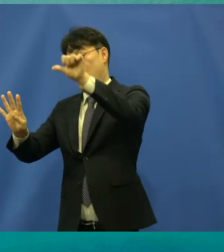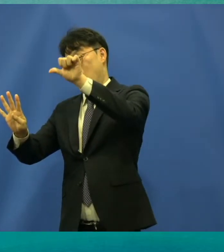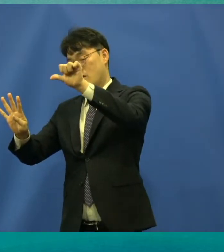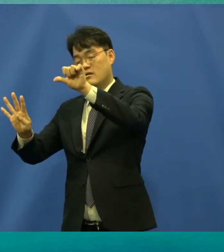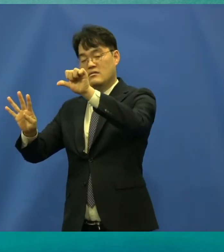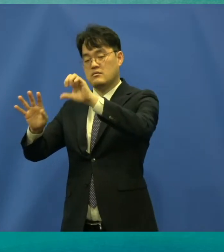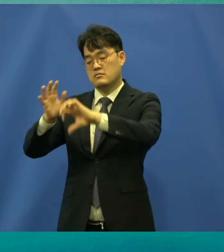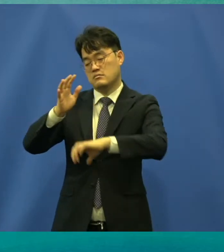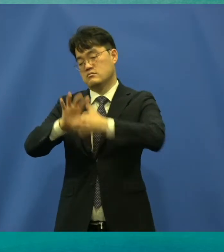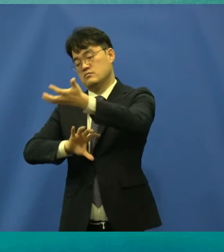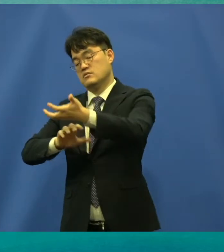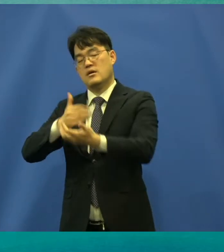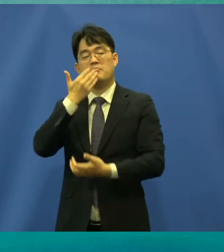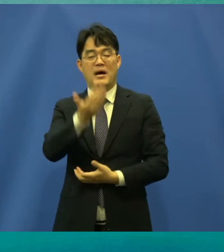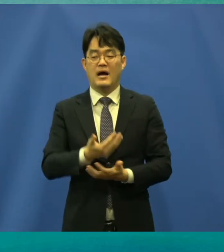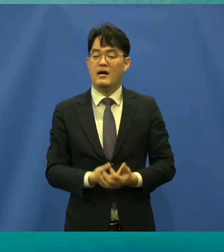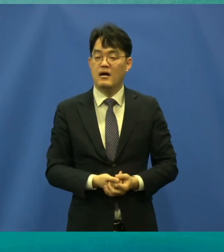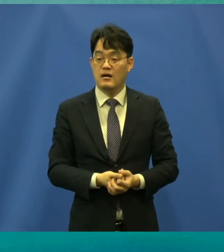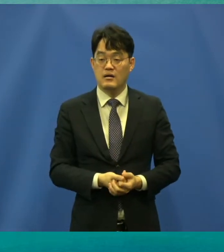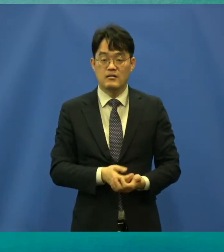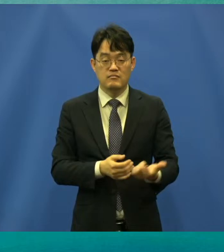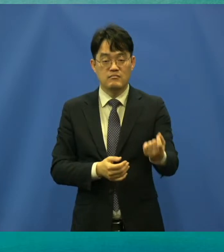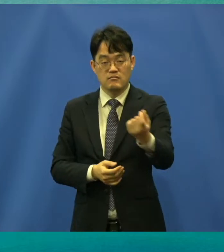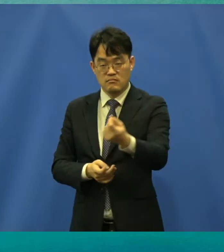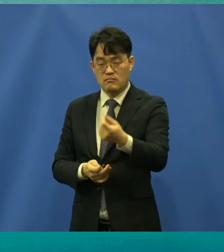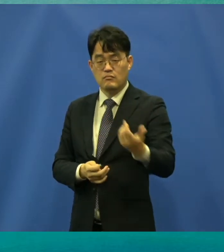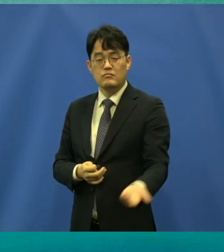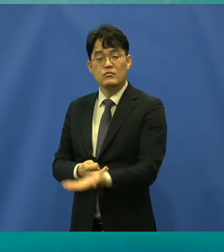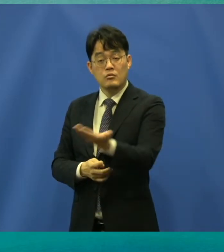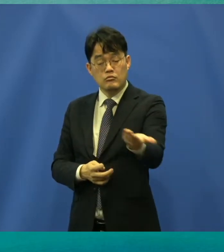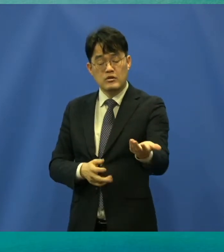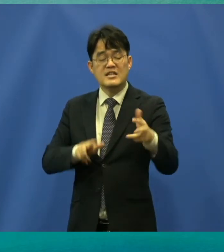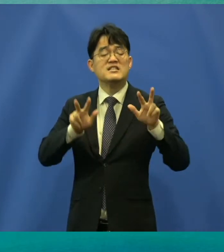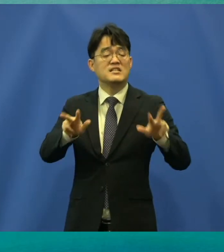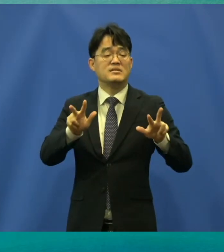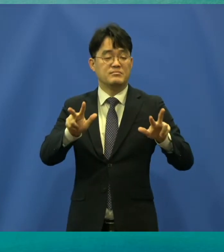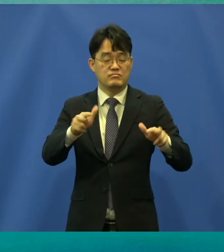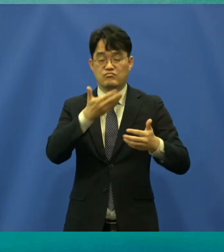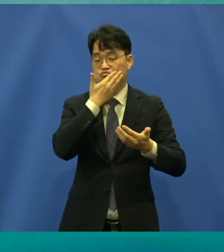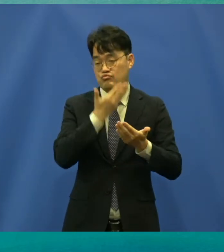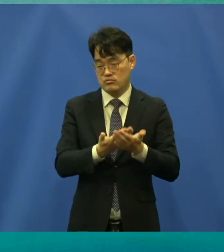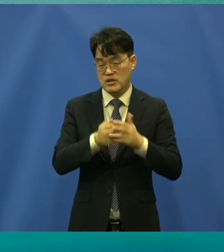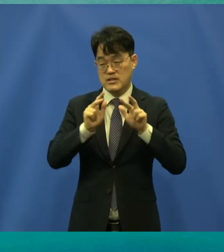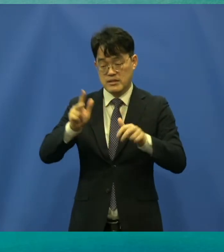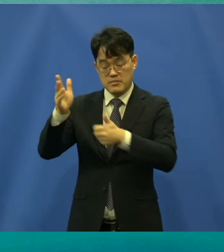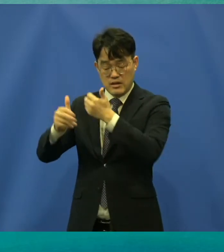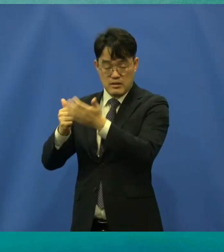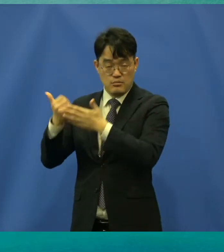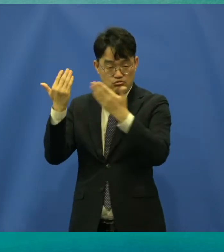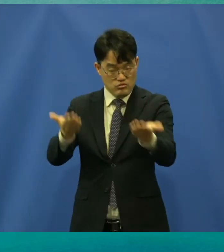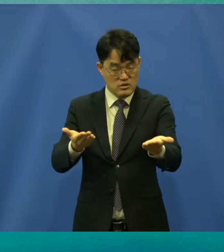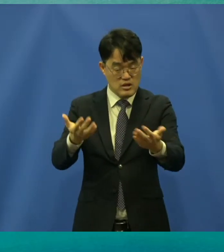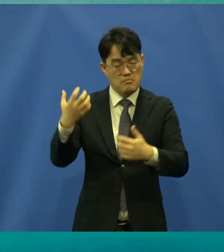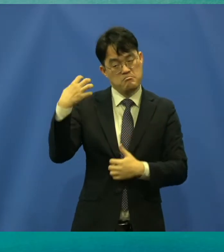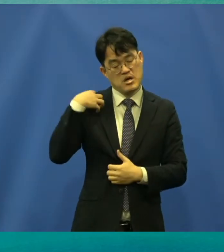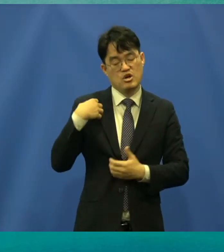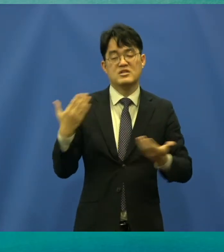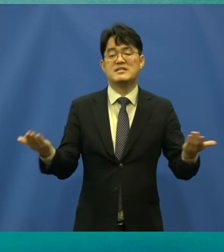주신 기회를 놓치지 않으면 되는 것입니다. 지금이 중요합니다. 지금 주어진 시간에 나에게 맡겨진